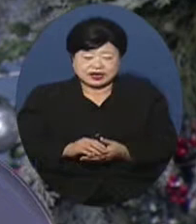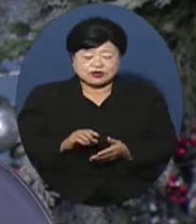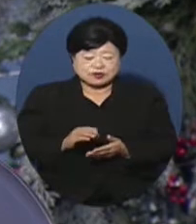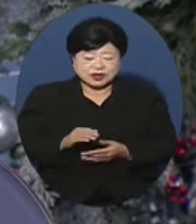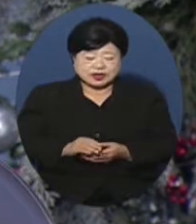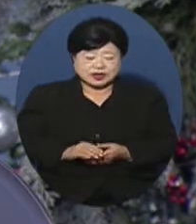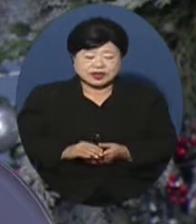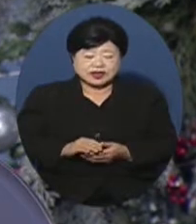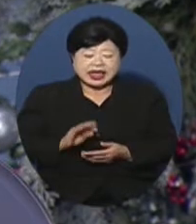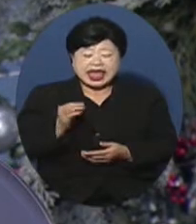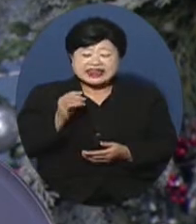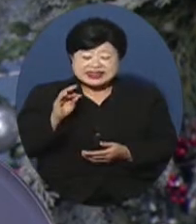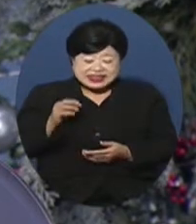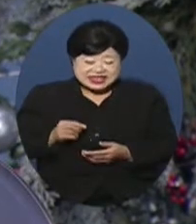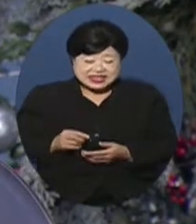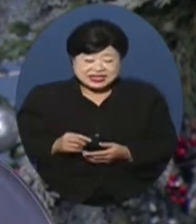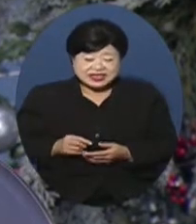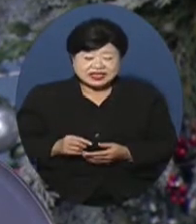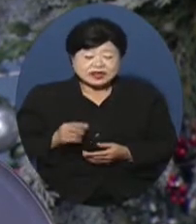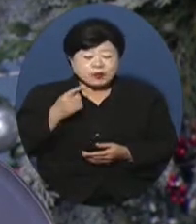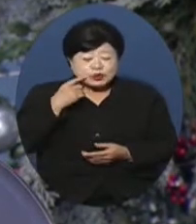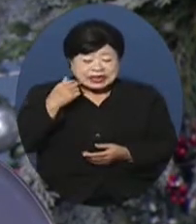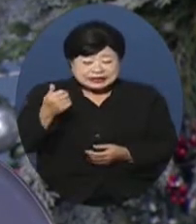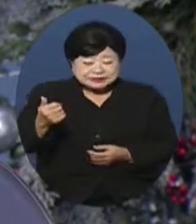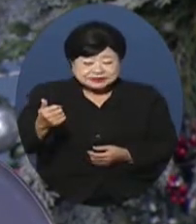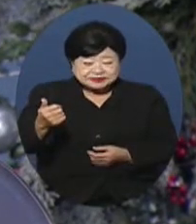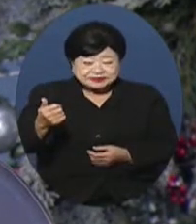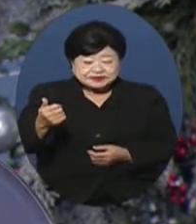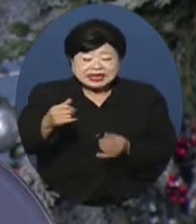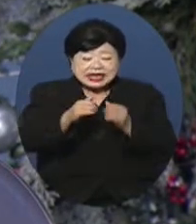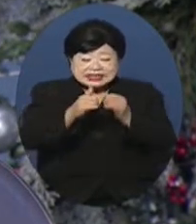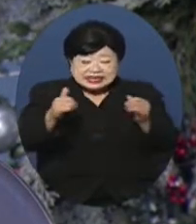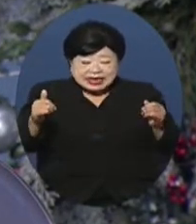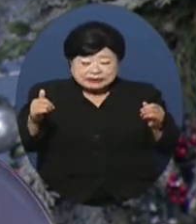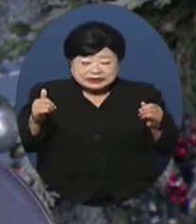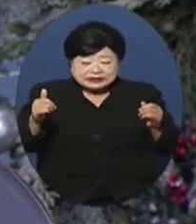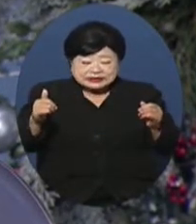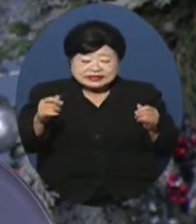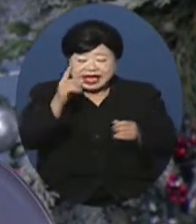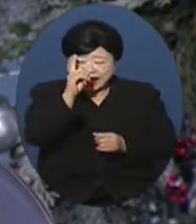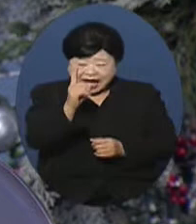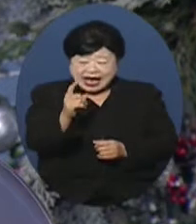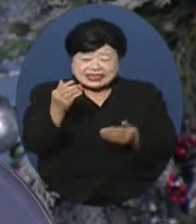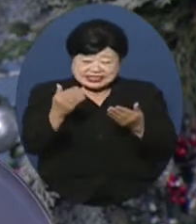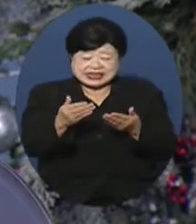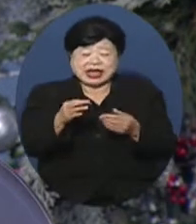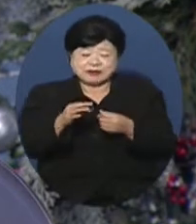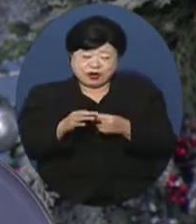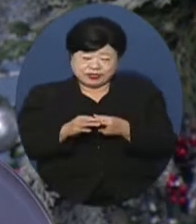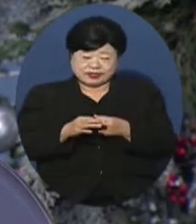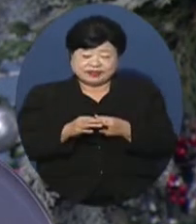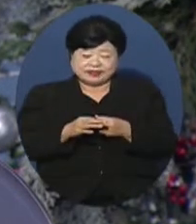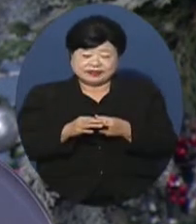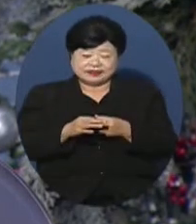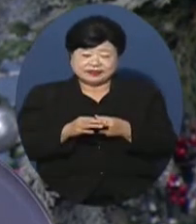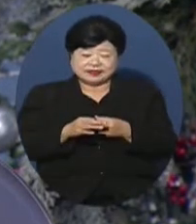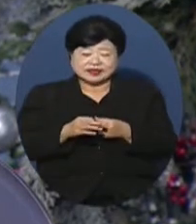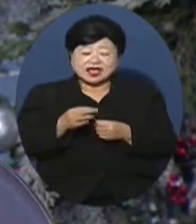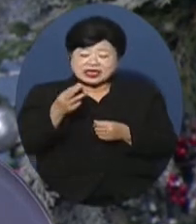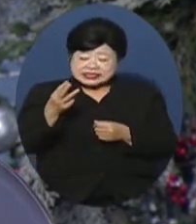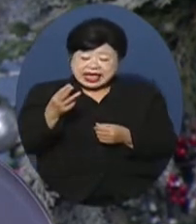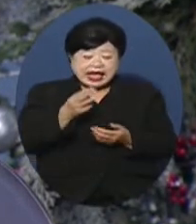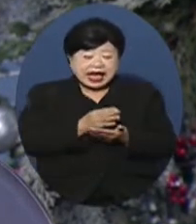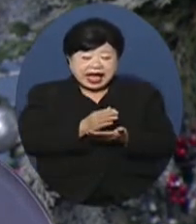목사님은 이런 말을 했습니다 사람은 나 한가지 일을 하면 쓰고 3가지